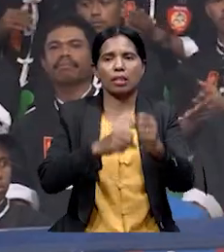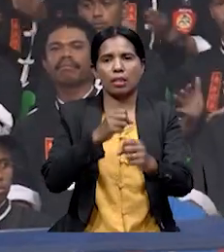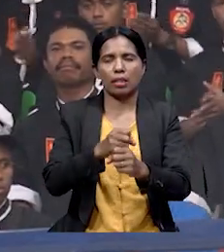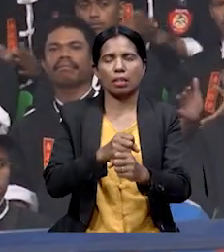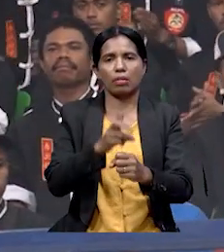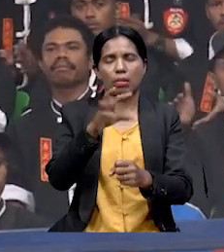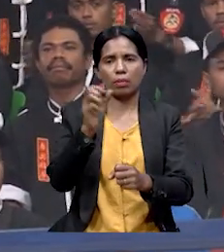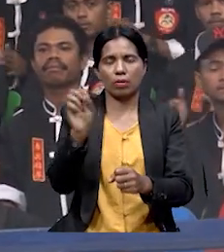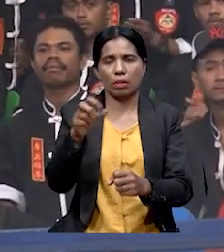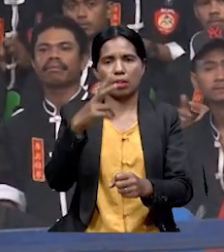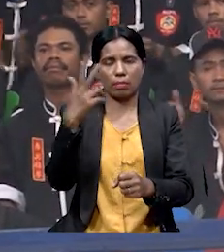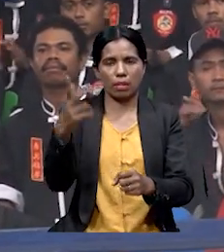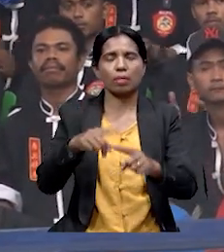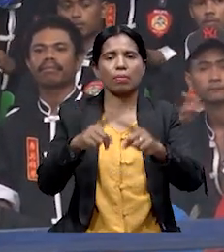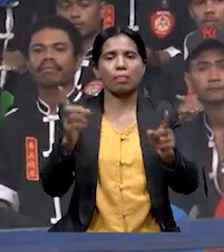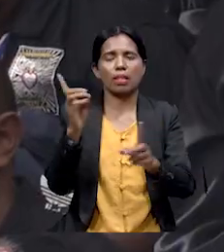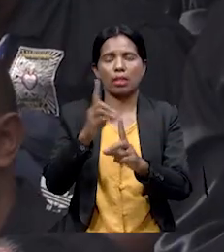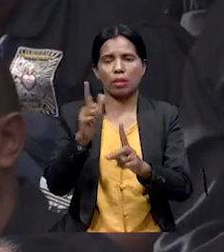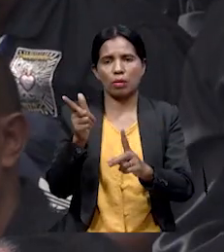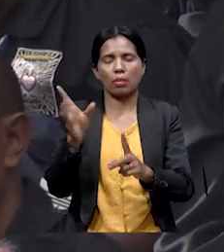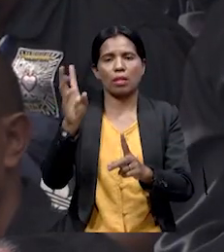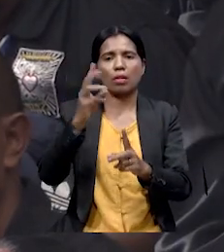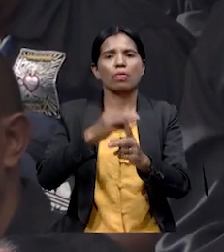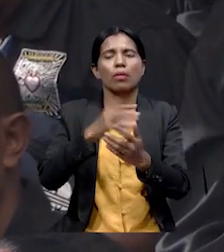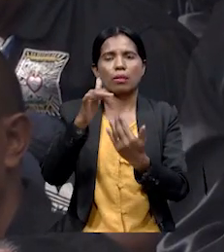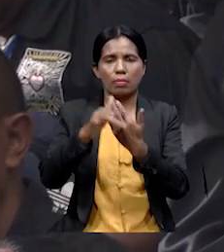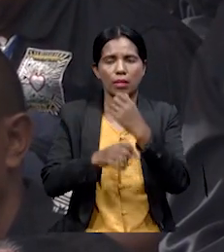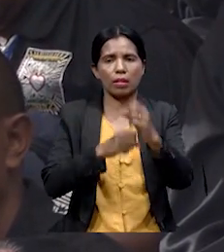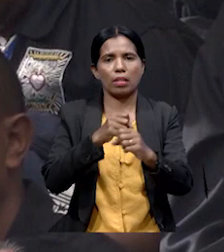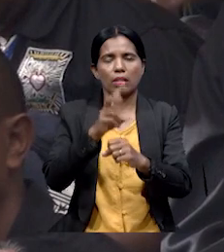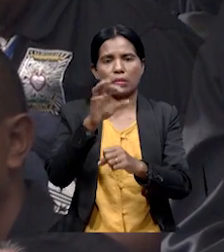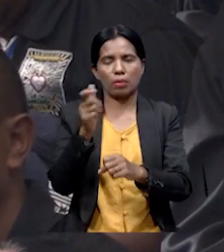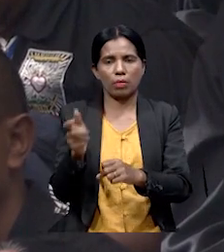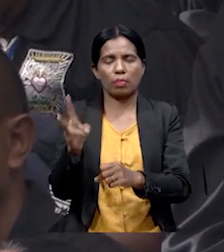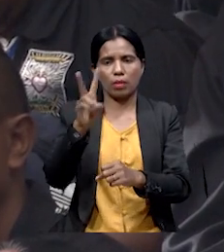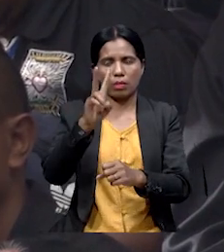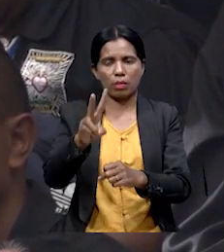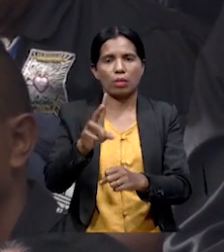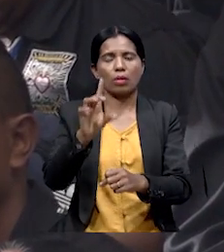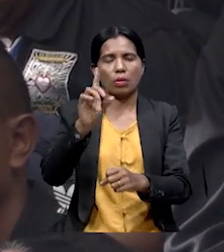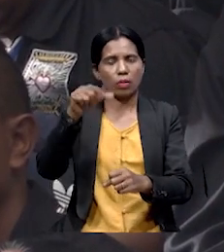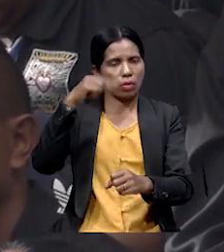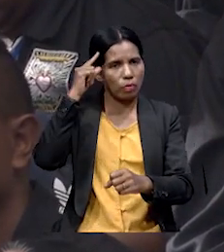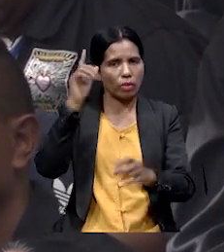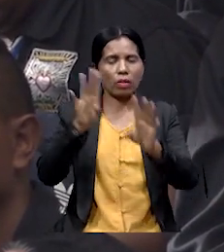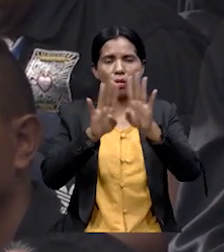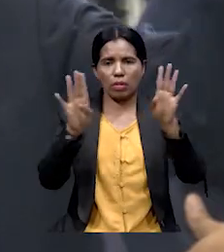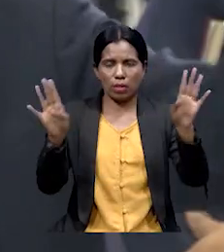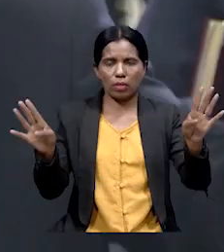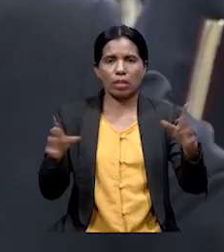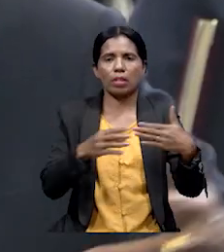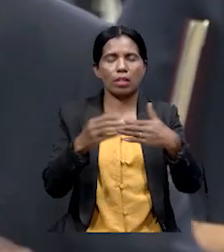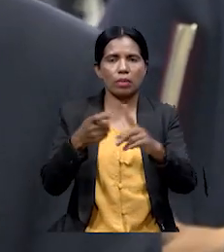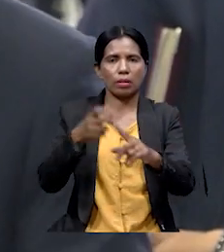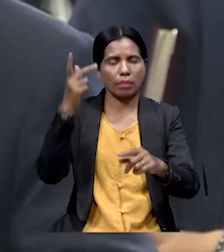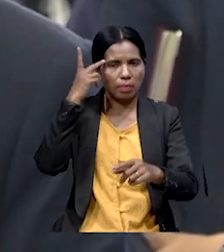sin tolu maibe iha lorong rua nulu sing nen fulan mayu tina ring rua rua nulu sing rua ne oitavo governo konstitusional nebe lidera huzi